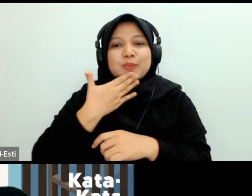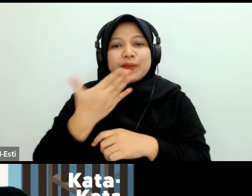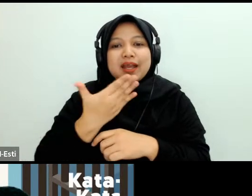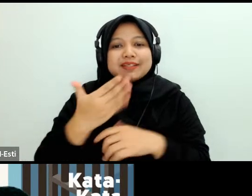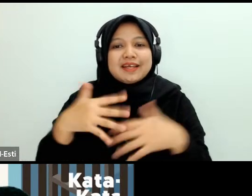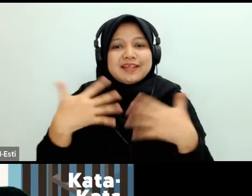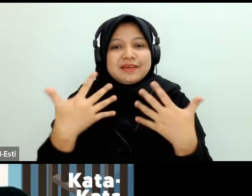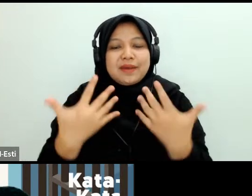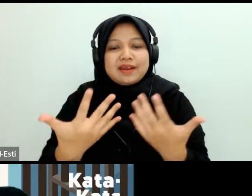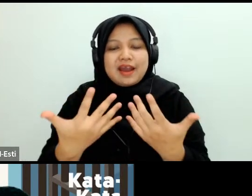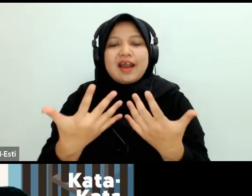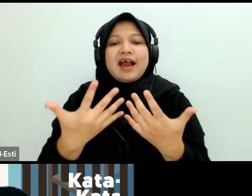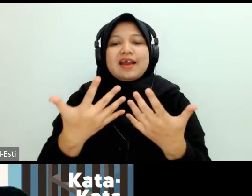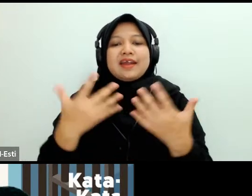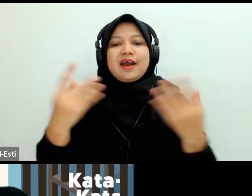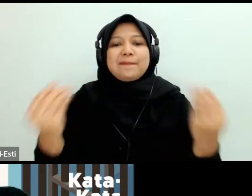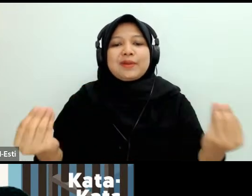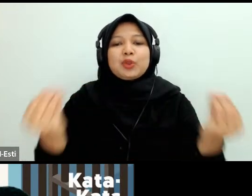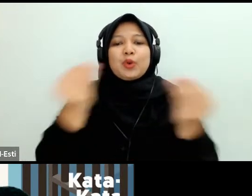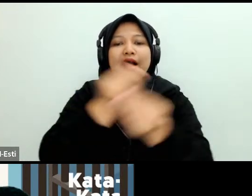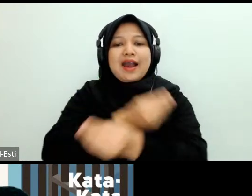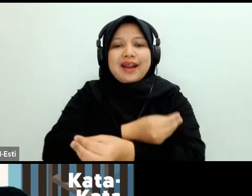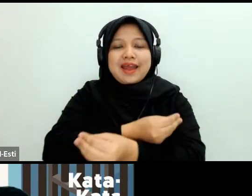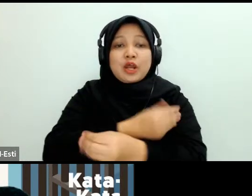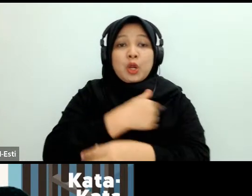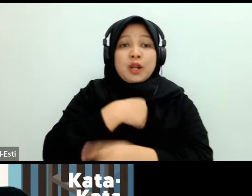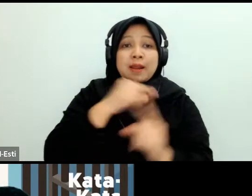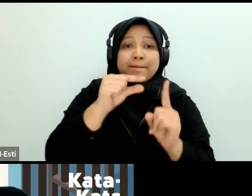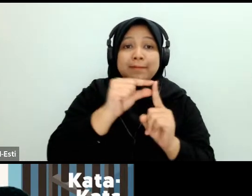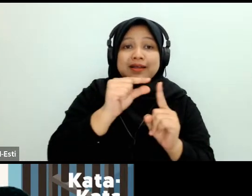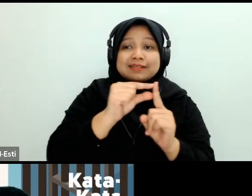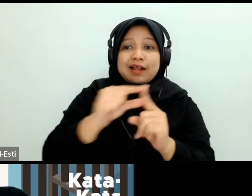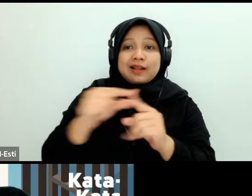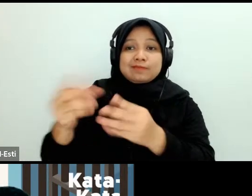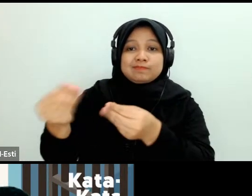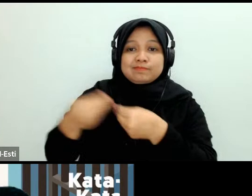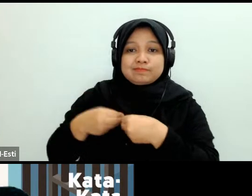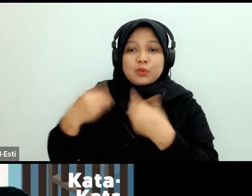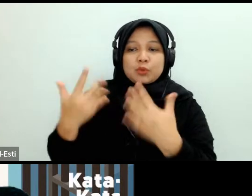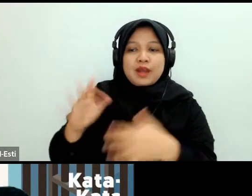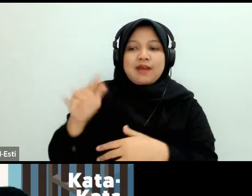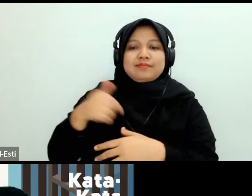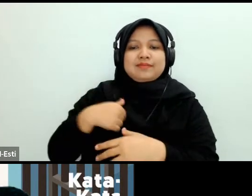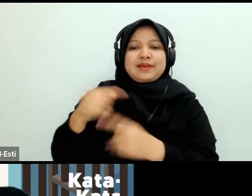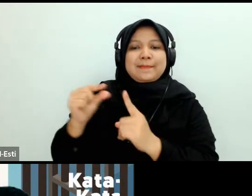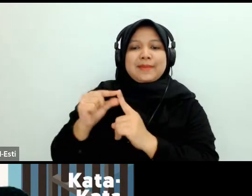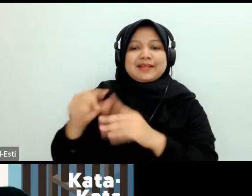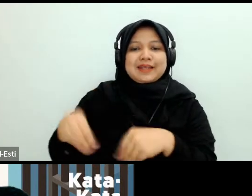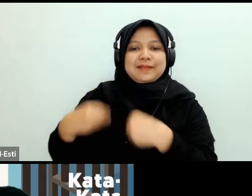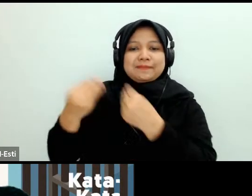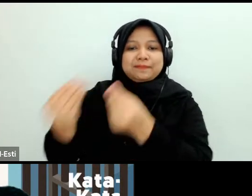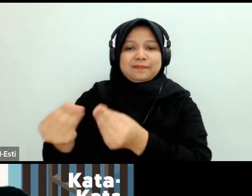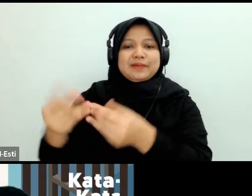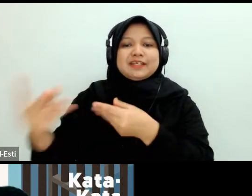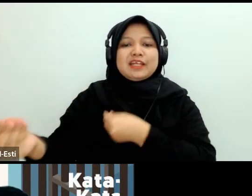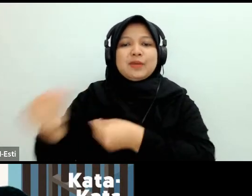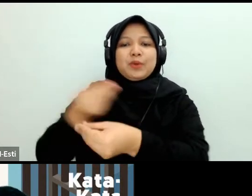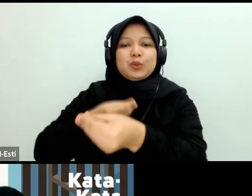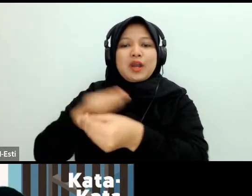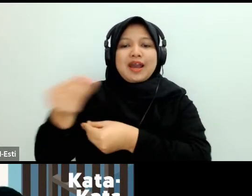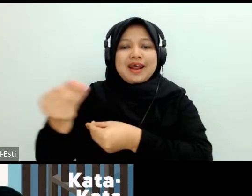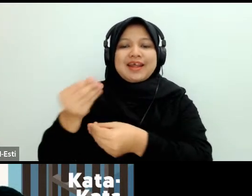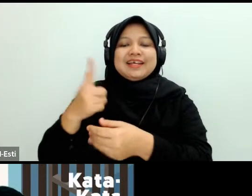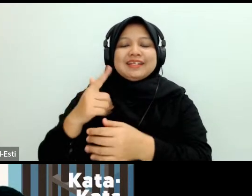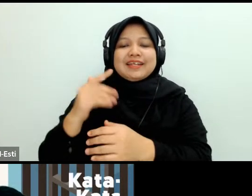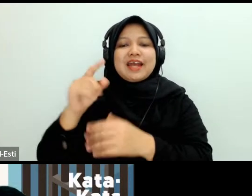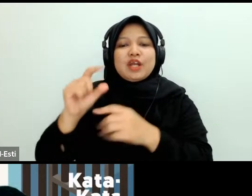saya dapat pasalnya gini saya kasih kamu pasar dan yang satunya gitu jadi enggak terjadi negosiasi ya jadi